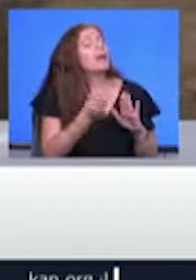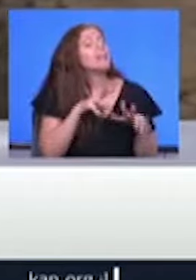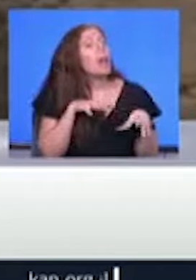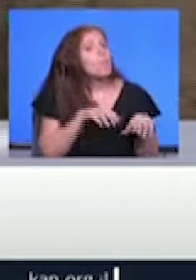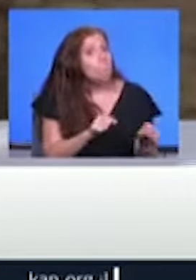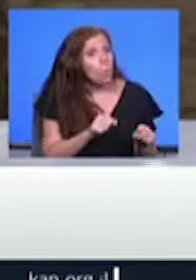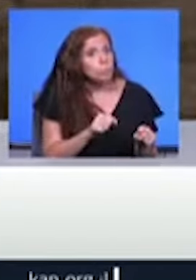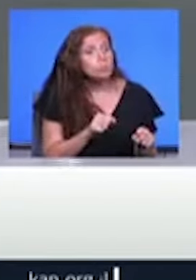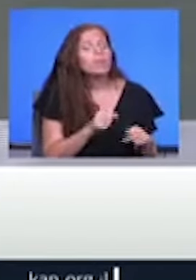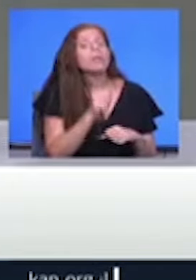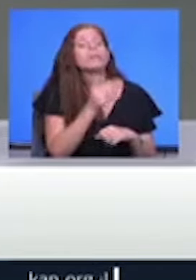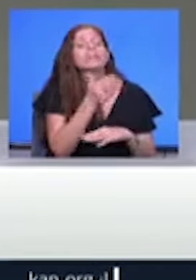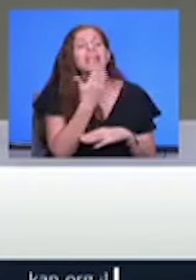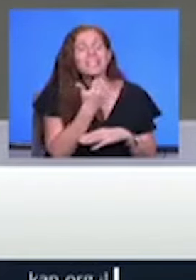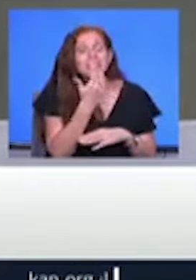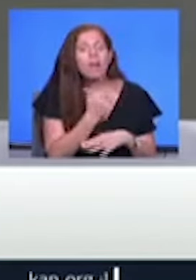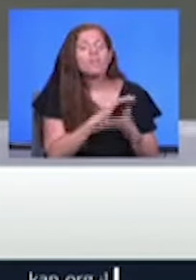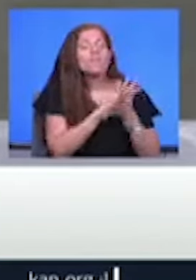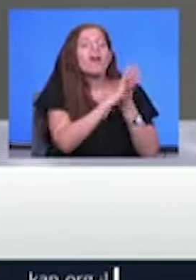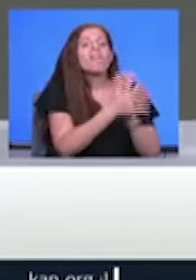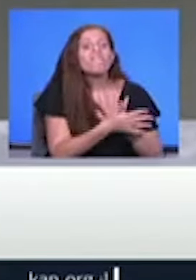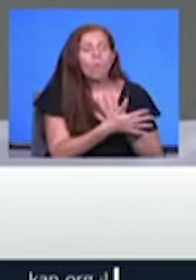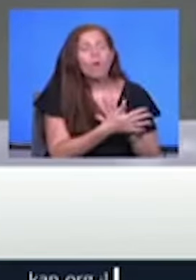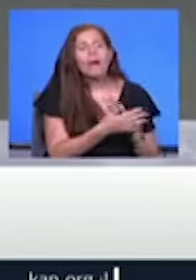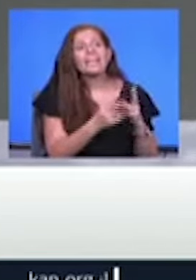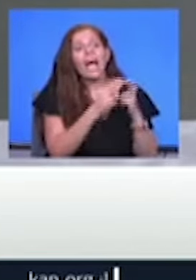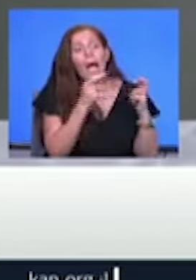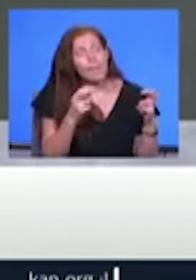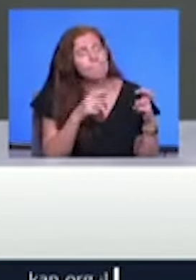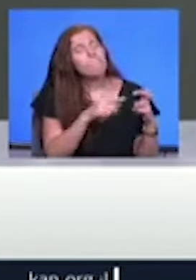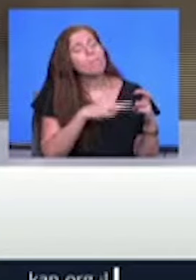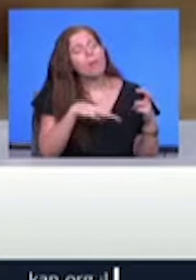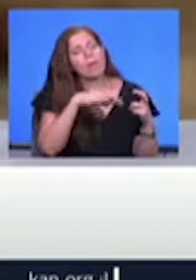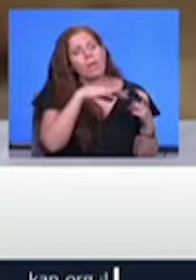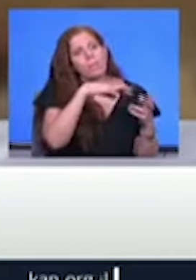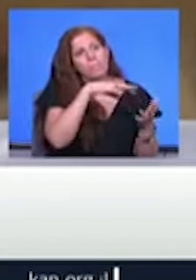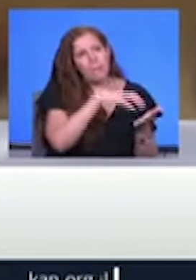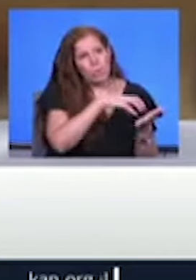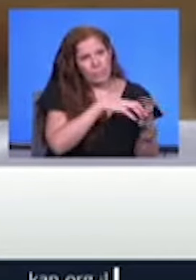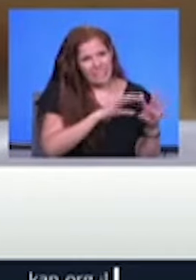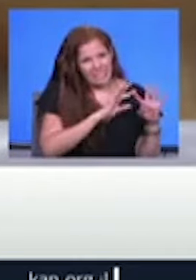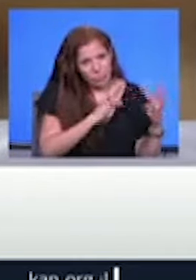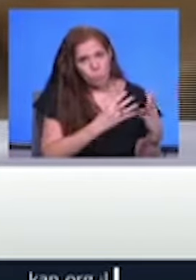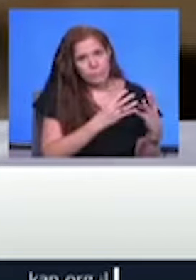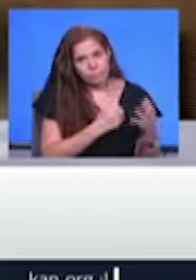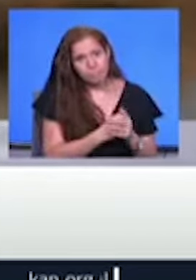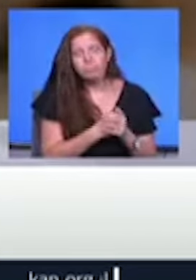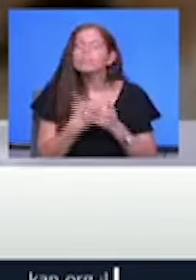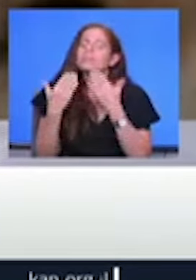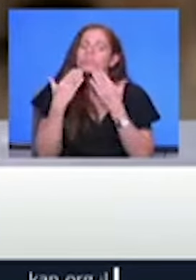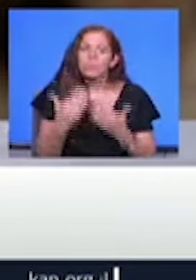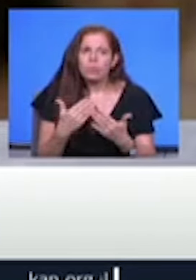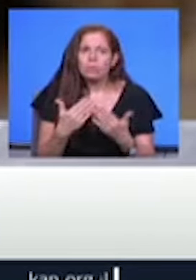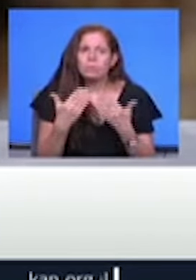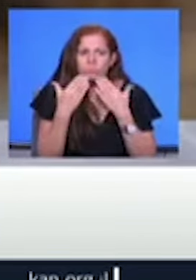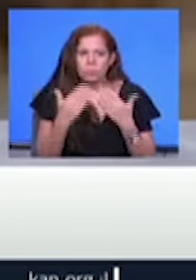לכבוש את מדינת ישראל ולהפוך את הערים בישראל למחנות ריכוז בגרסה מודרנית. תודה רבה לך, סגן